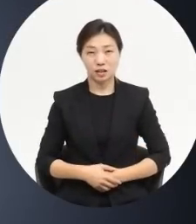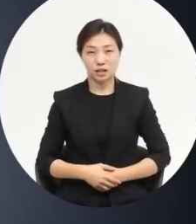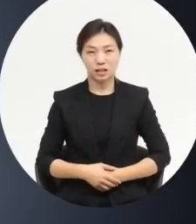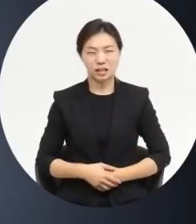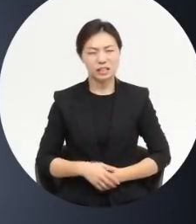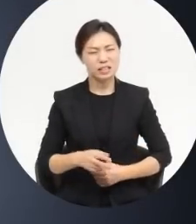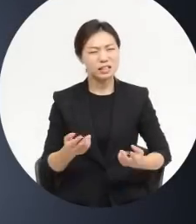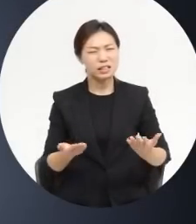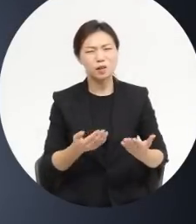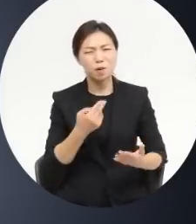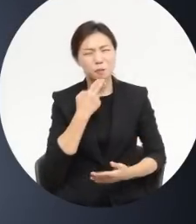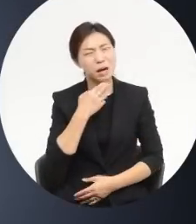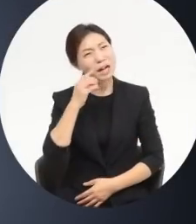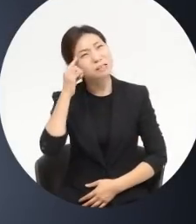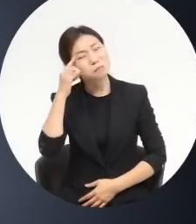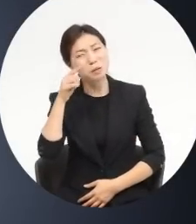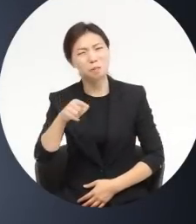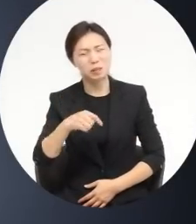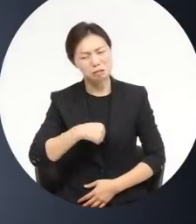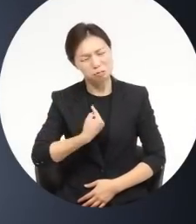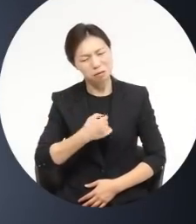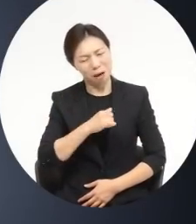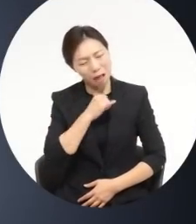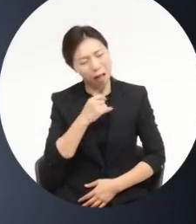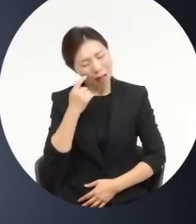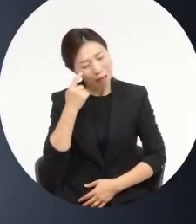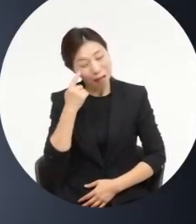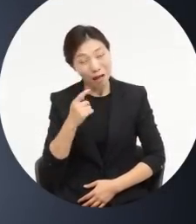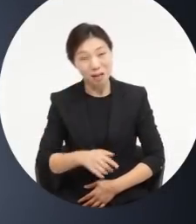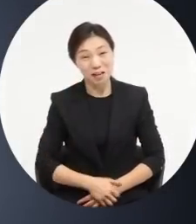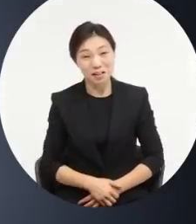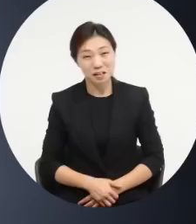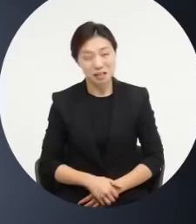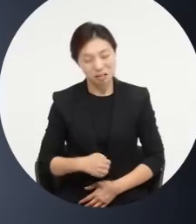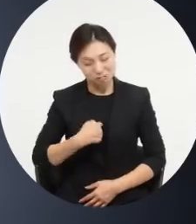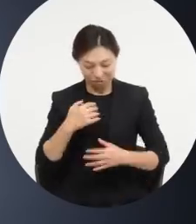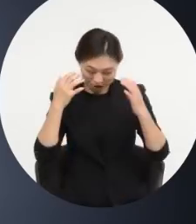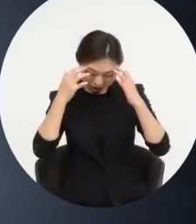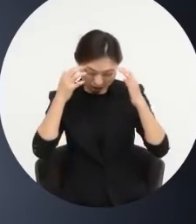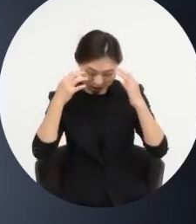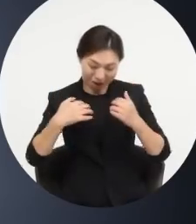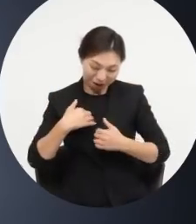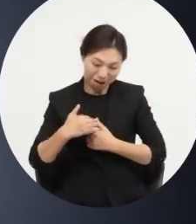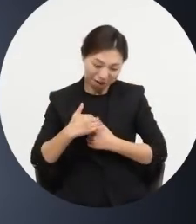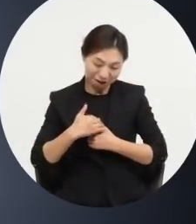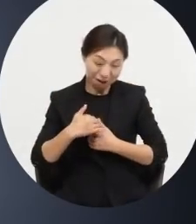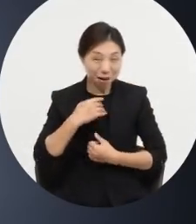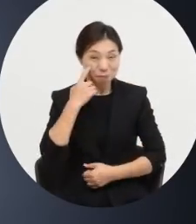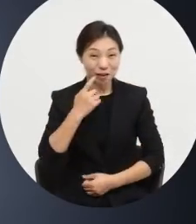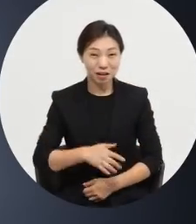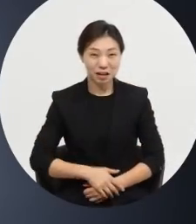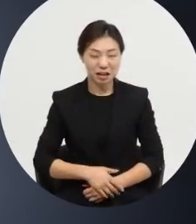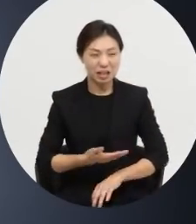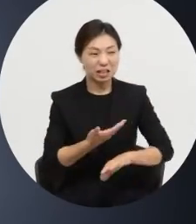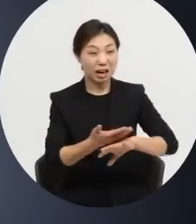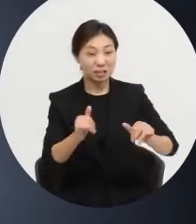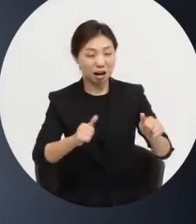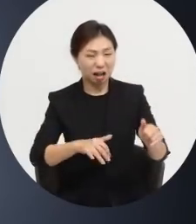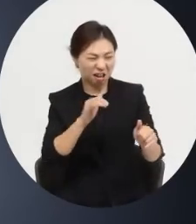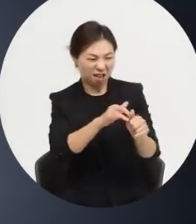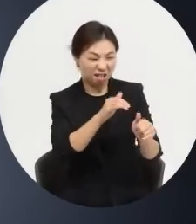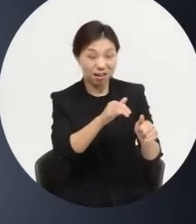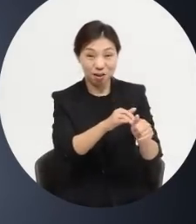없고 심심하면 자기를 더 괴롭히세요. 뭐 할 일도 없는데 뭐 괴롭히지 뭐. 남을